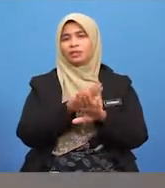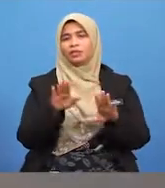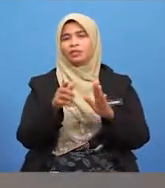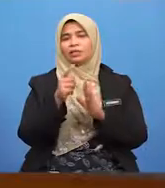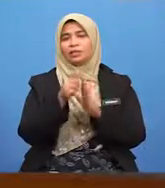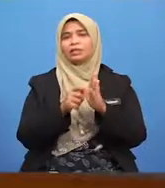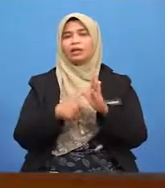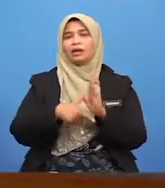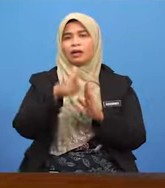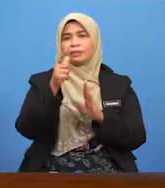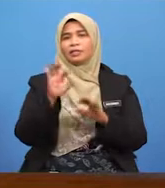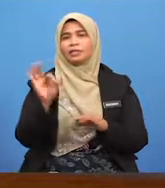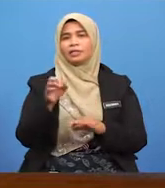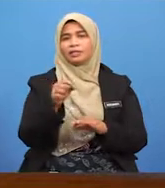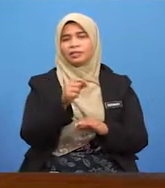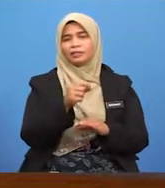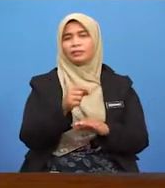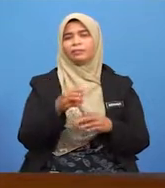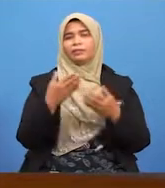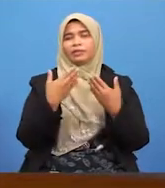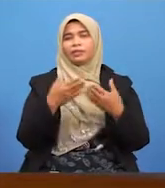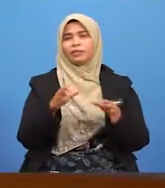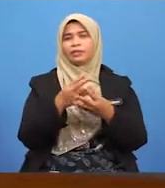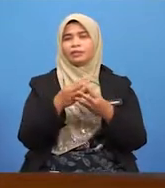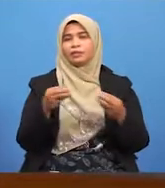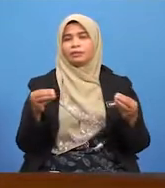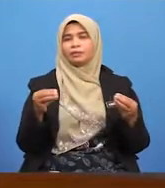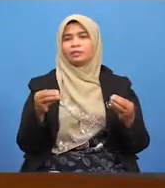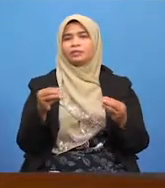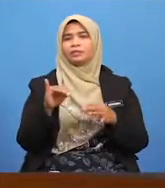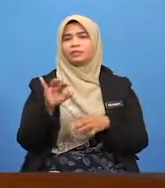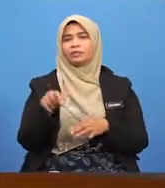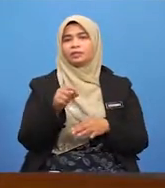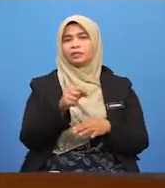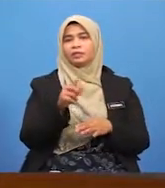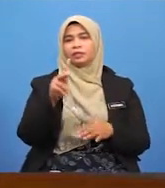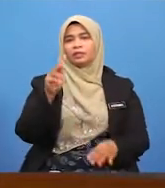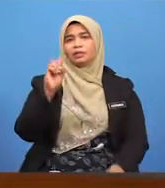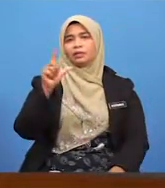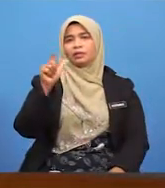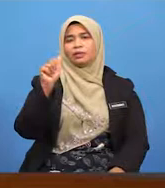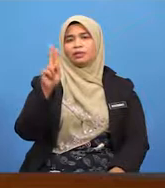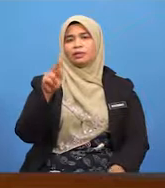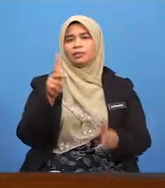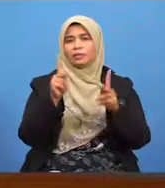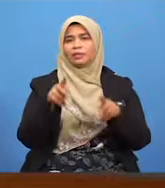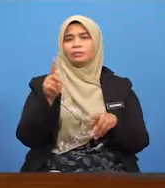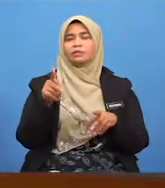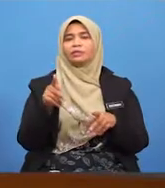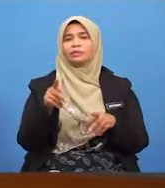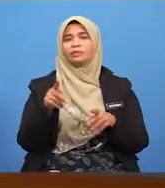hai oke setelah selesai menjahit kode pelajar perlu membuat c